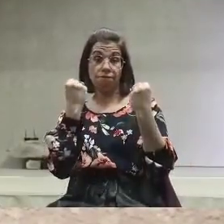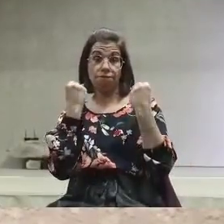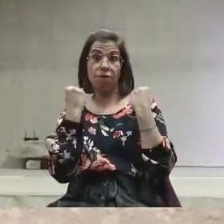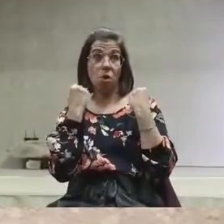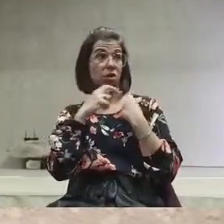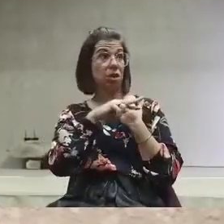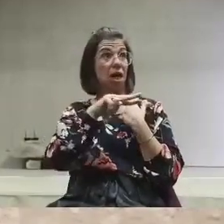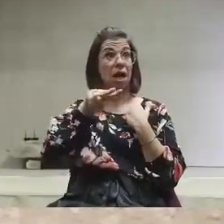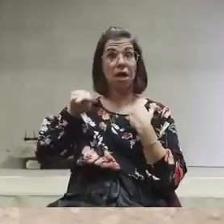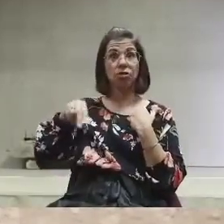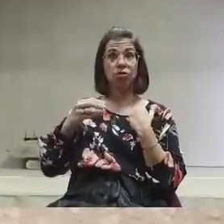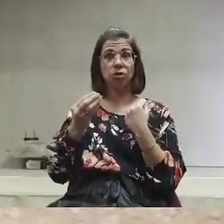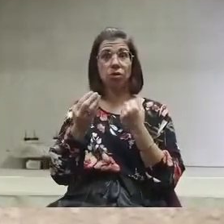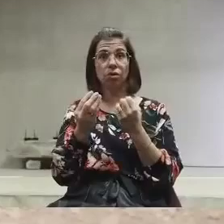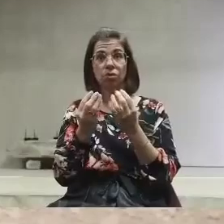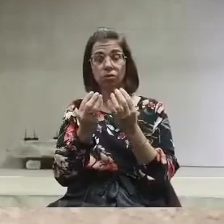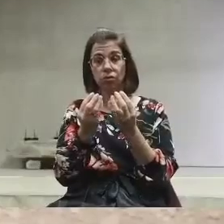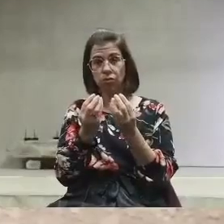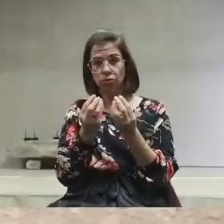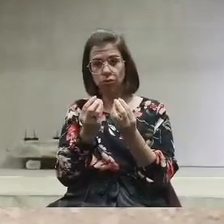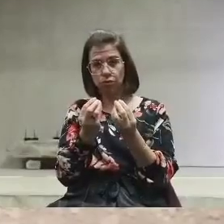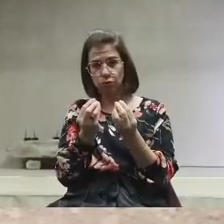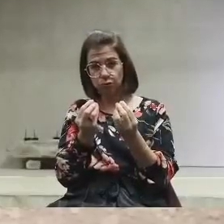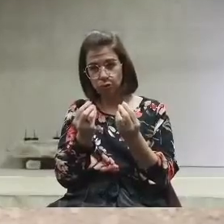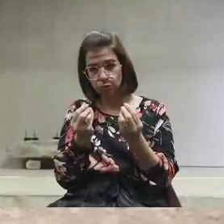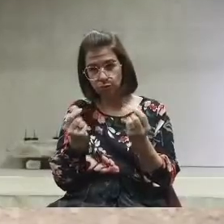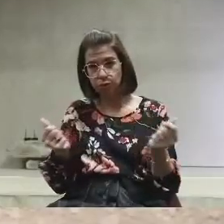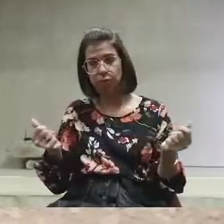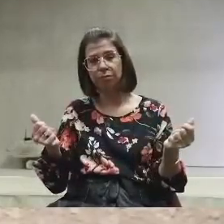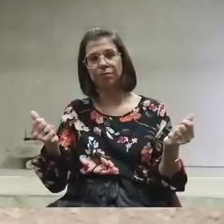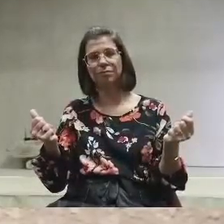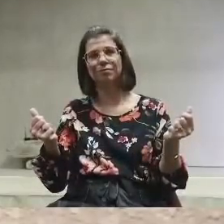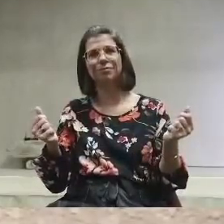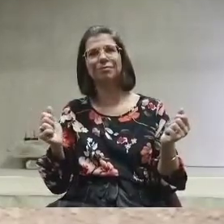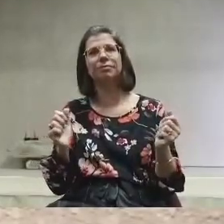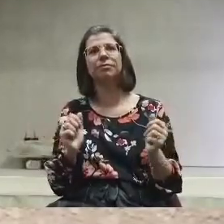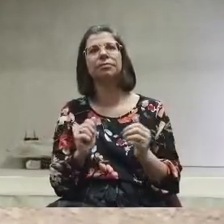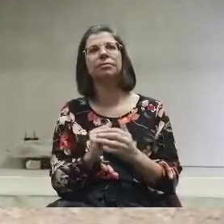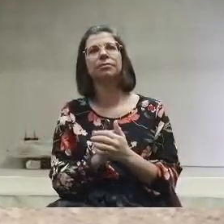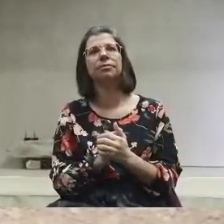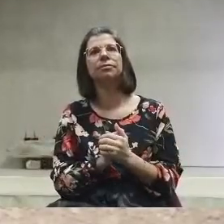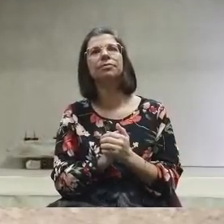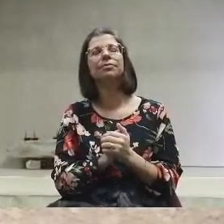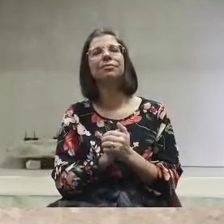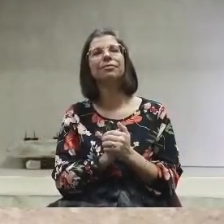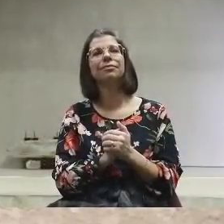Combien de gens ont peur de terminer les vieux jours en perdant leur